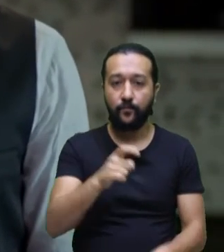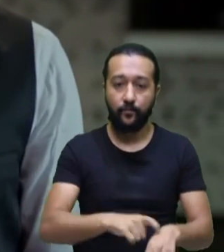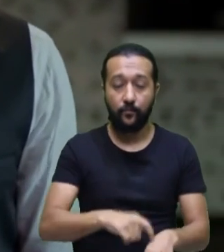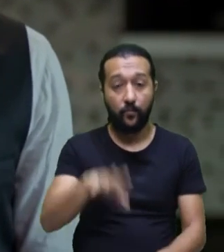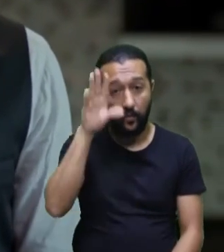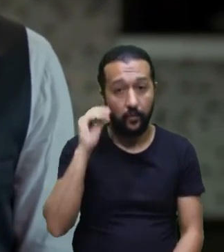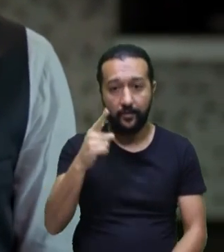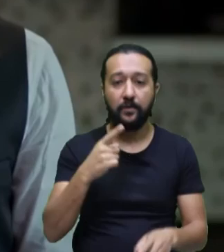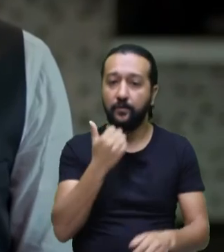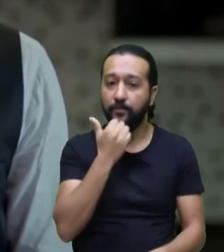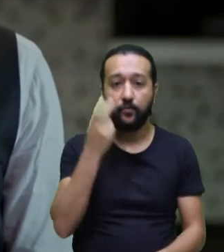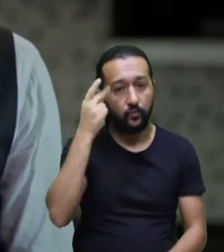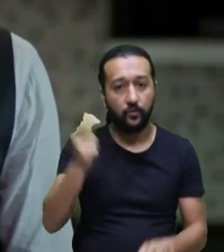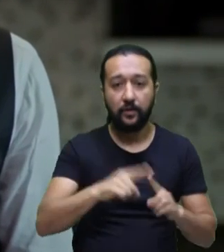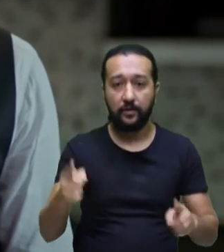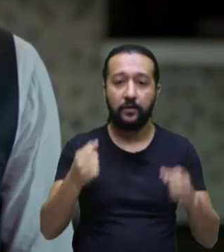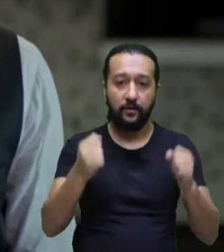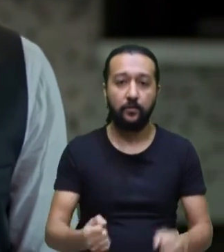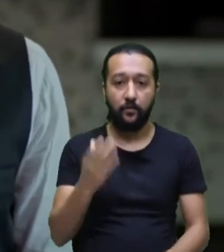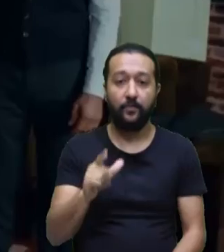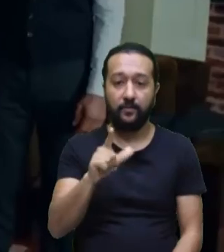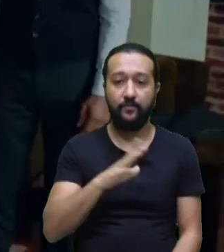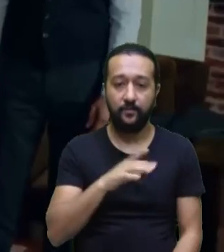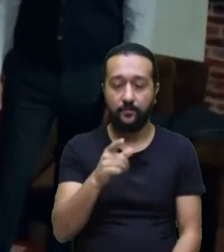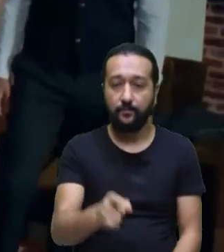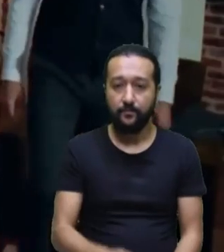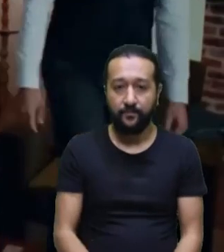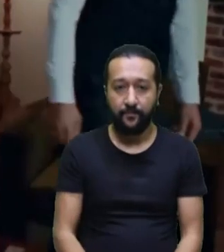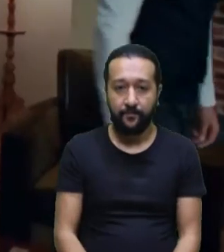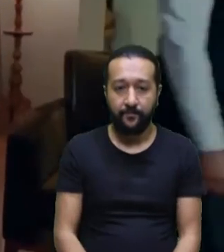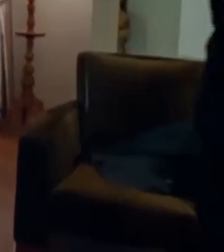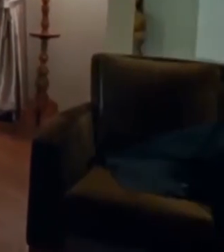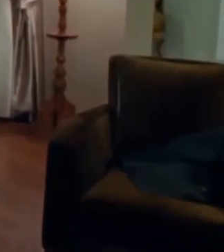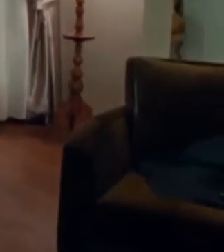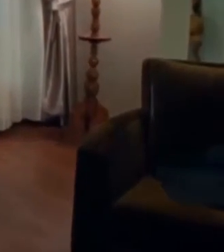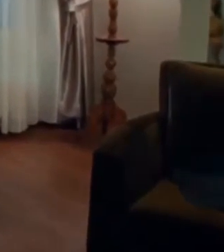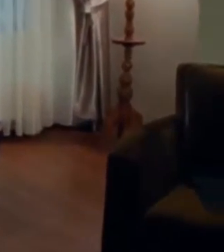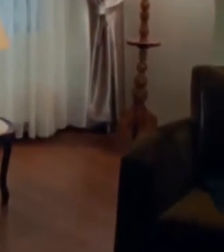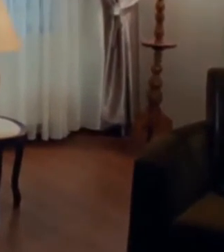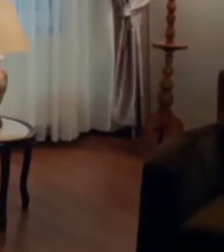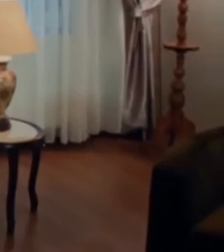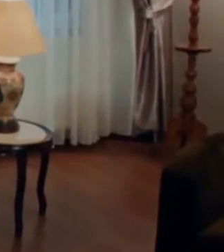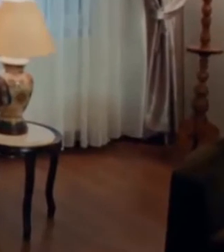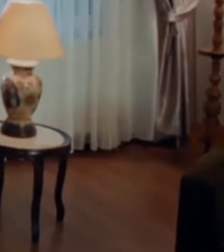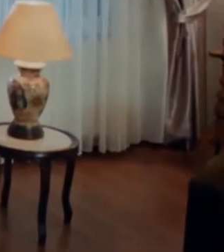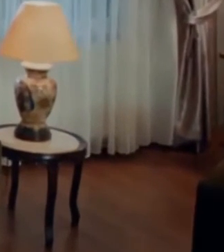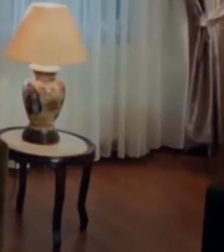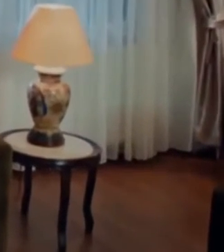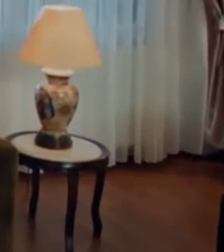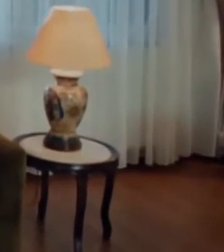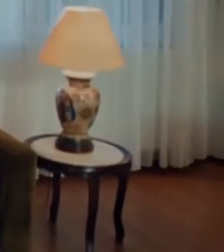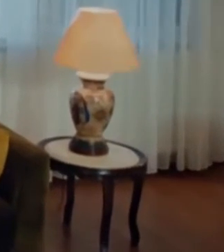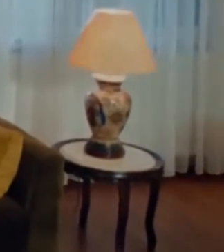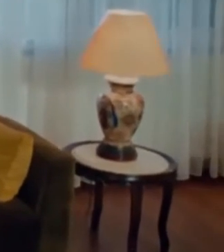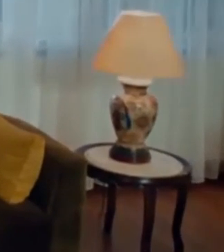O zaman öğrendiklerinizin bir kısmını unutana kadar burada kalmanız gerekecek. Yusuf gidiyor. Altay elleri cebinde, küstahlığı karşısında şaşırmış